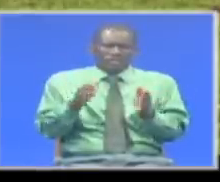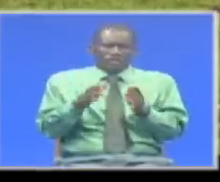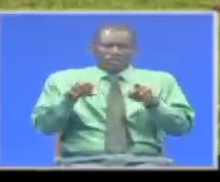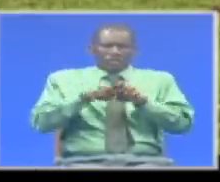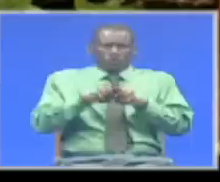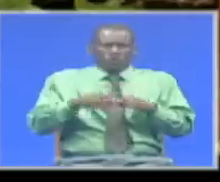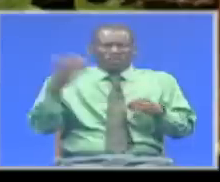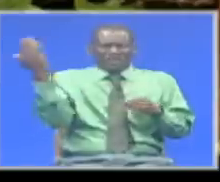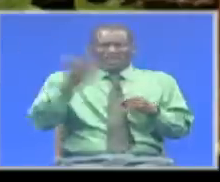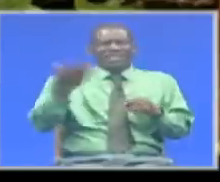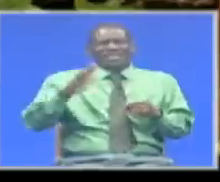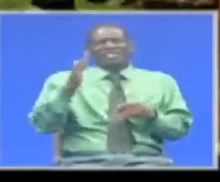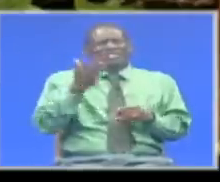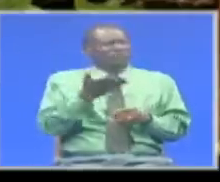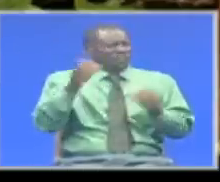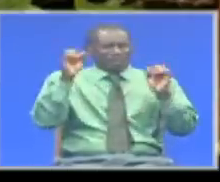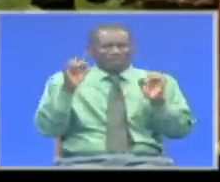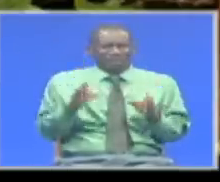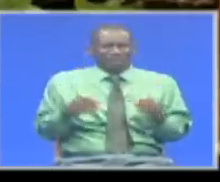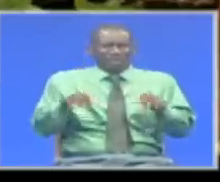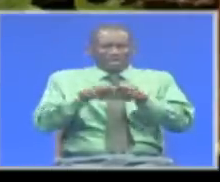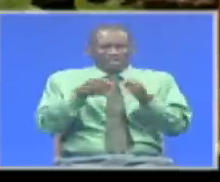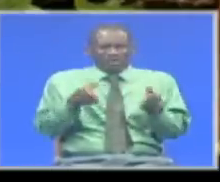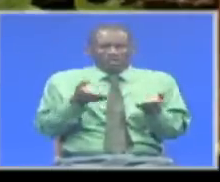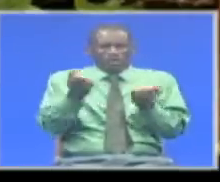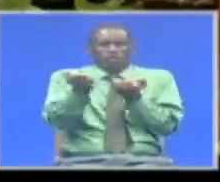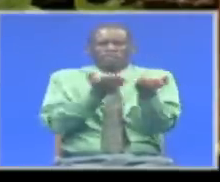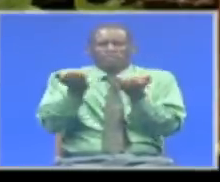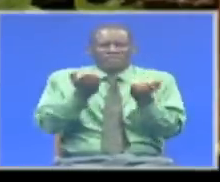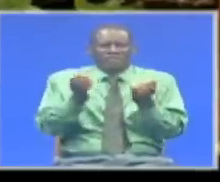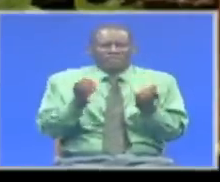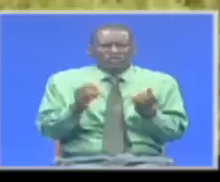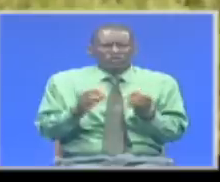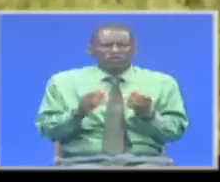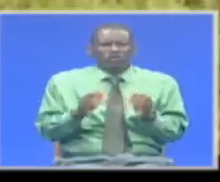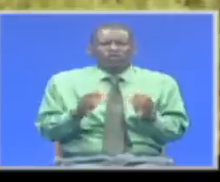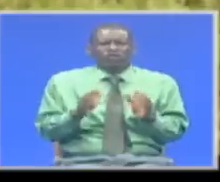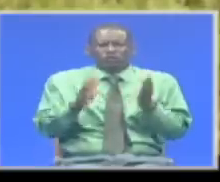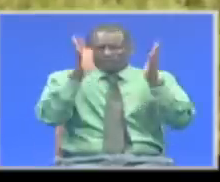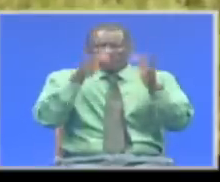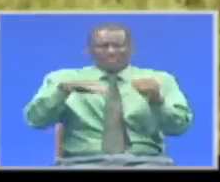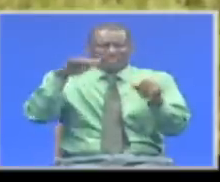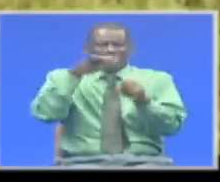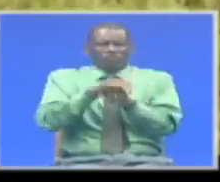wa msituni hawakuwa wakati hiyo mingi. Venye saisi kwa saisi biashara imekuwa inaendelea kwa msitu.